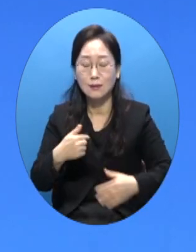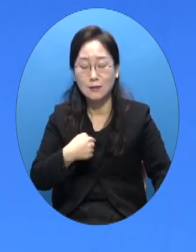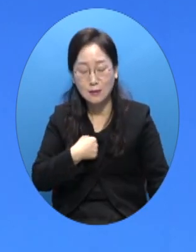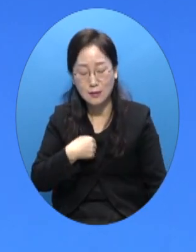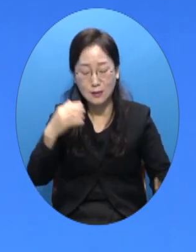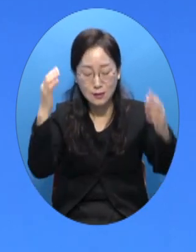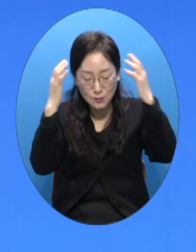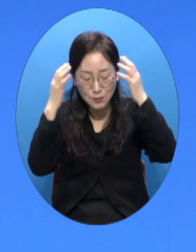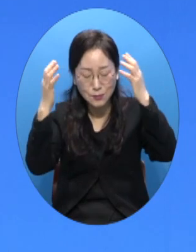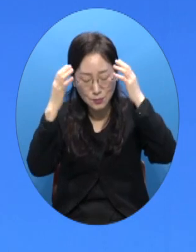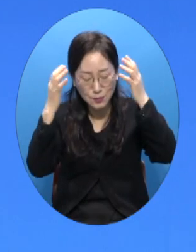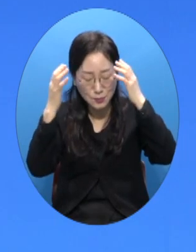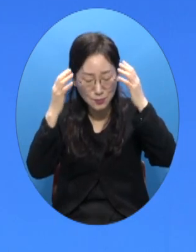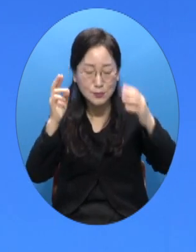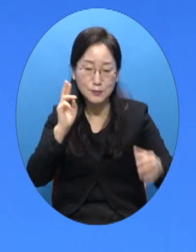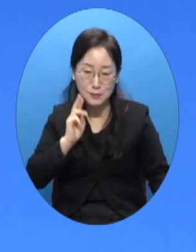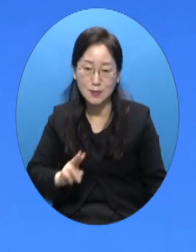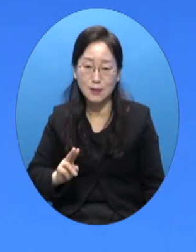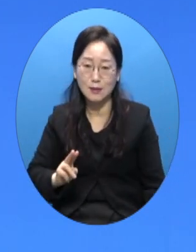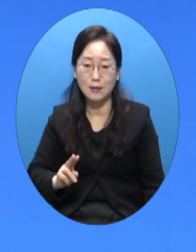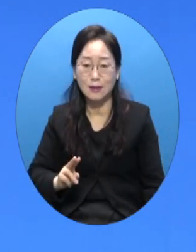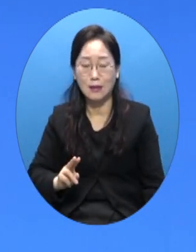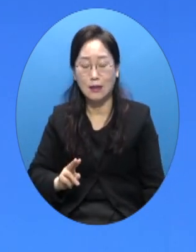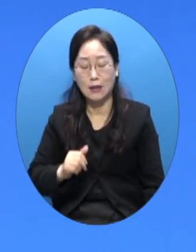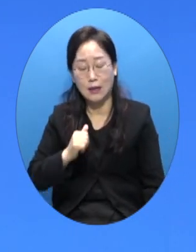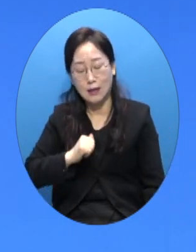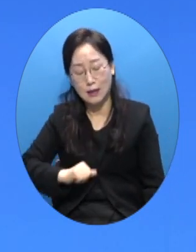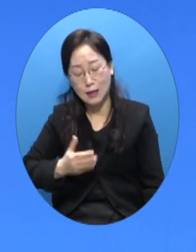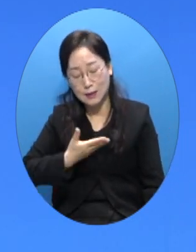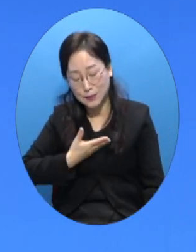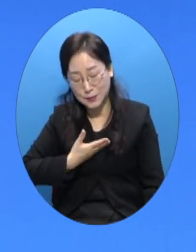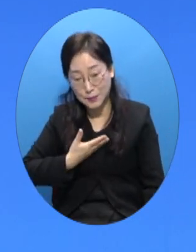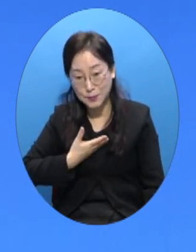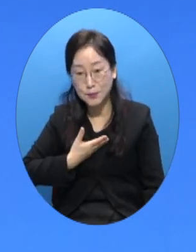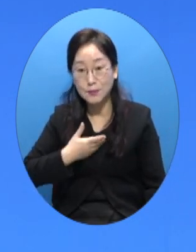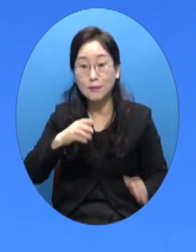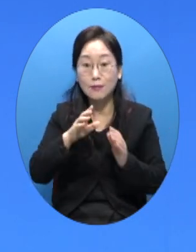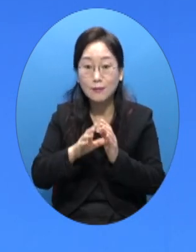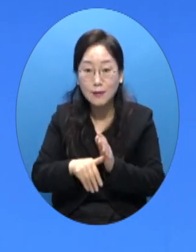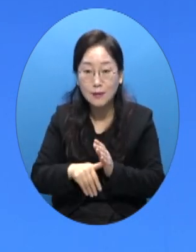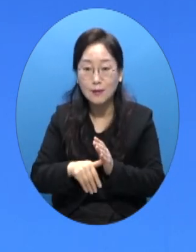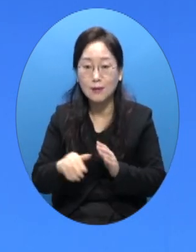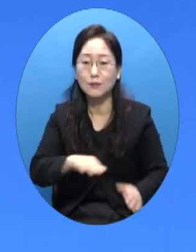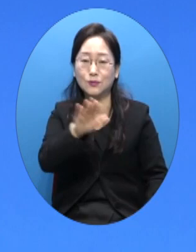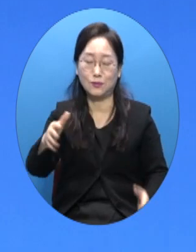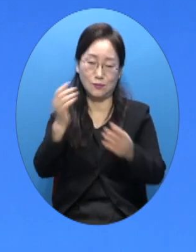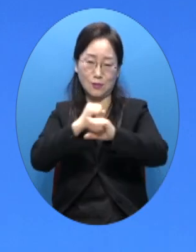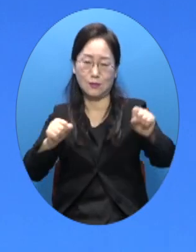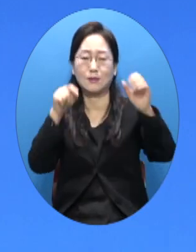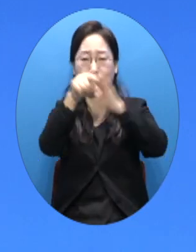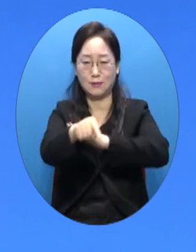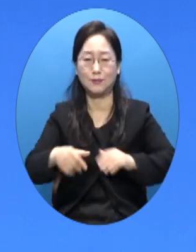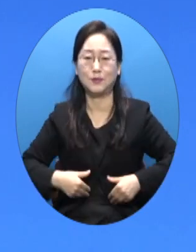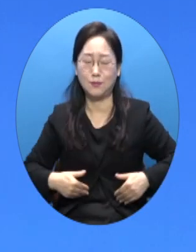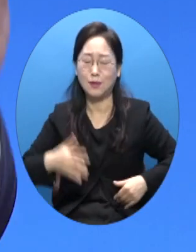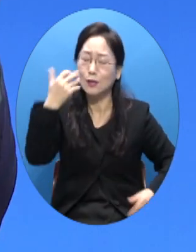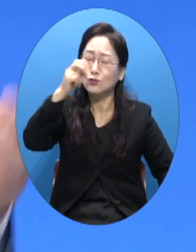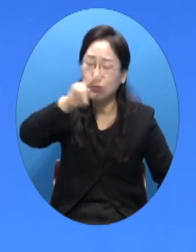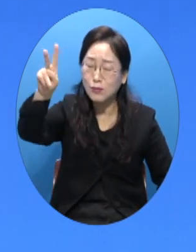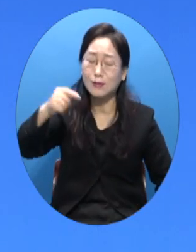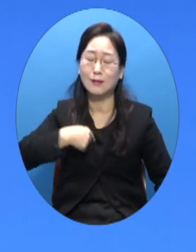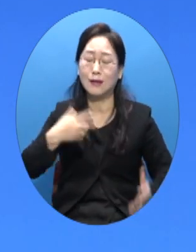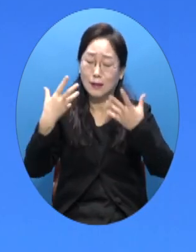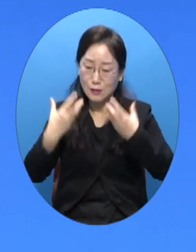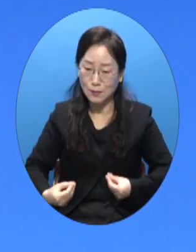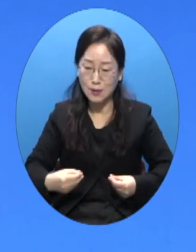고통으로 말미암아 한 시간도 버티기 힘든 그 고통의 순간에 우리는 광야로 나가야 됩니다 주여 나를이